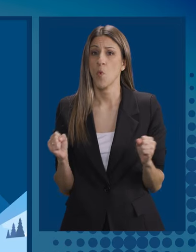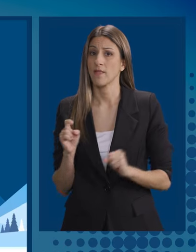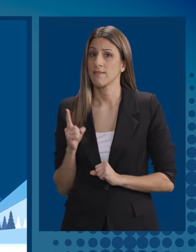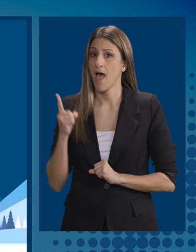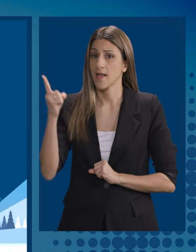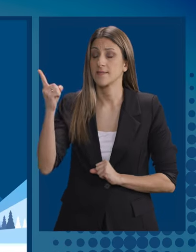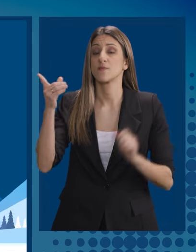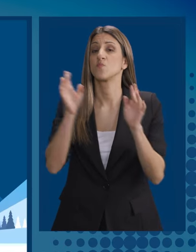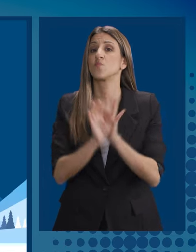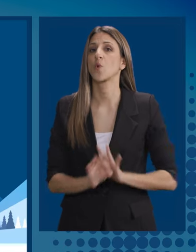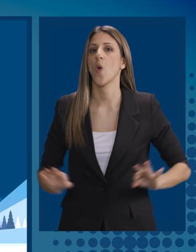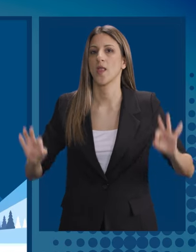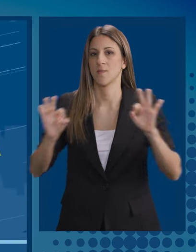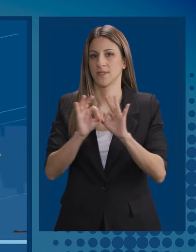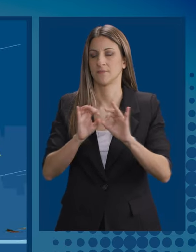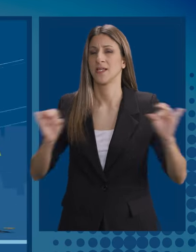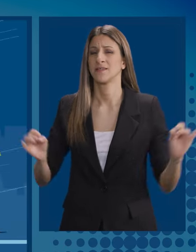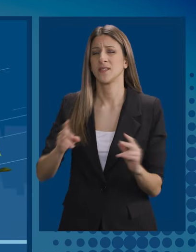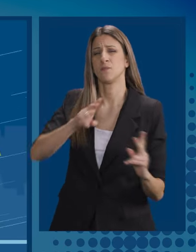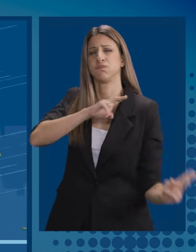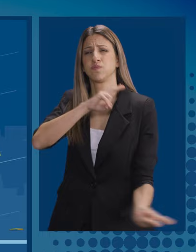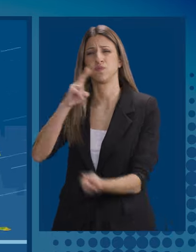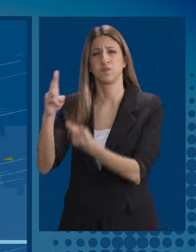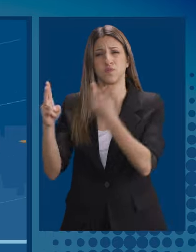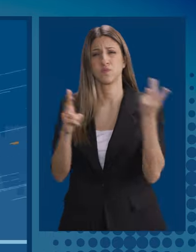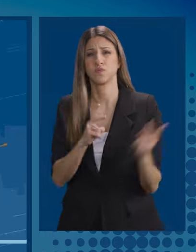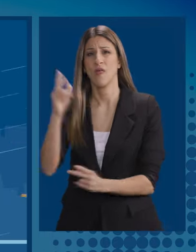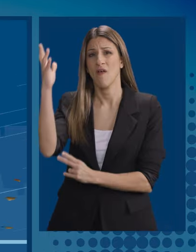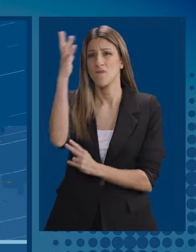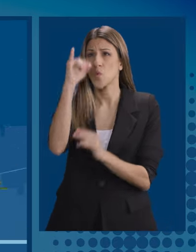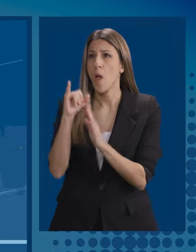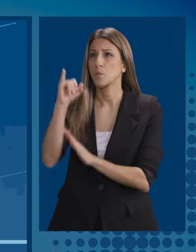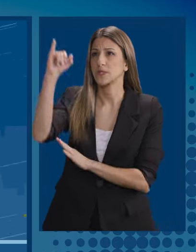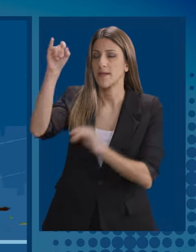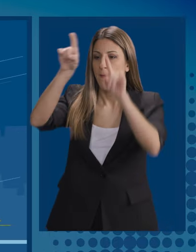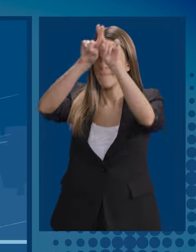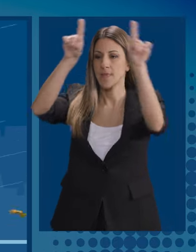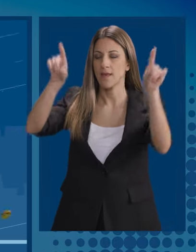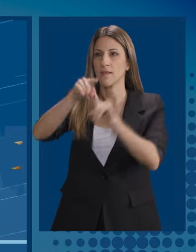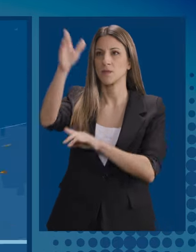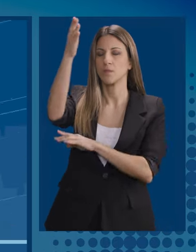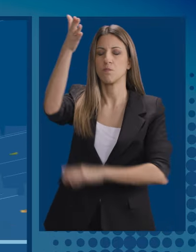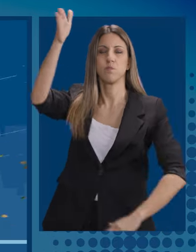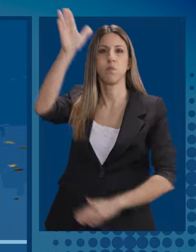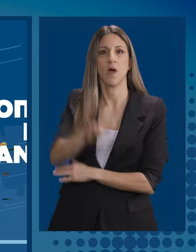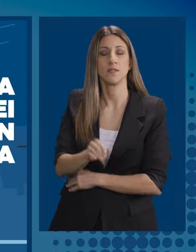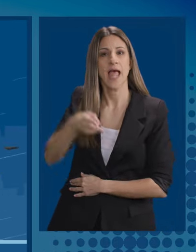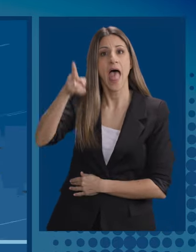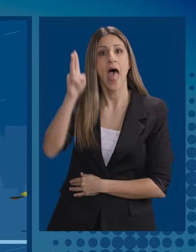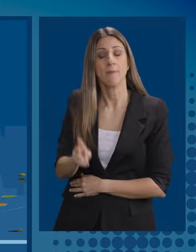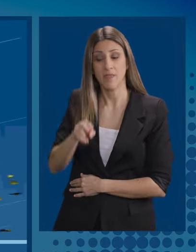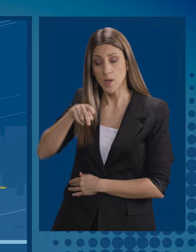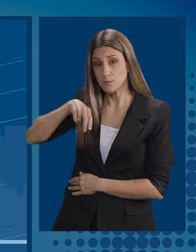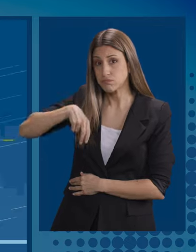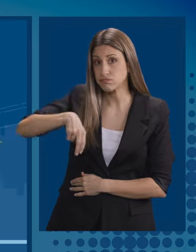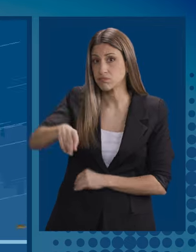Ταξιδεύεις το χειμώνα? Προετοιμάσου. Όταν φυσούν θυελλώδεις άνεμοι, μην περνάς κάτω από μεγάλα δέντρα, αναρτημένες πινακίδες και σημεία